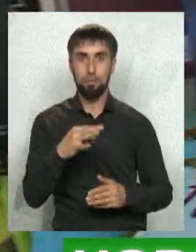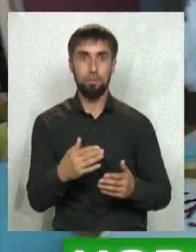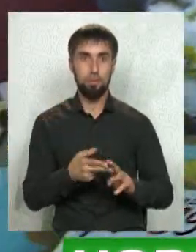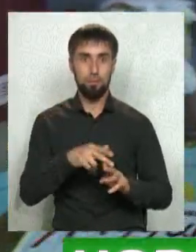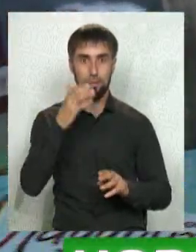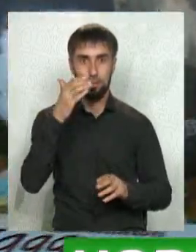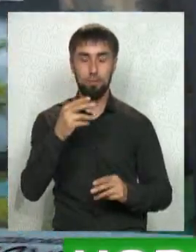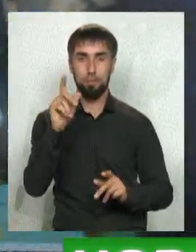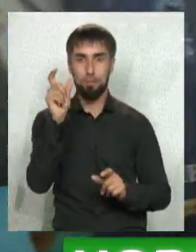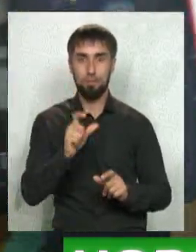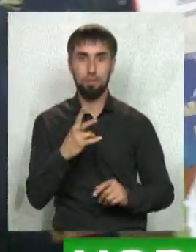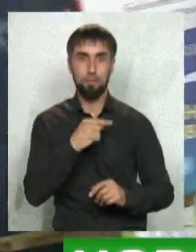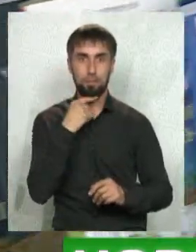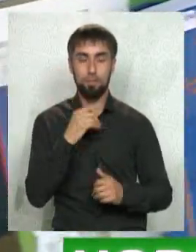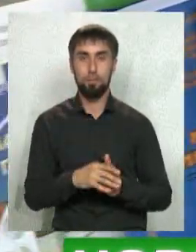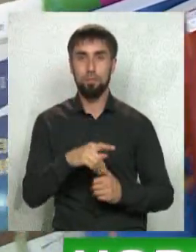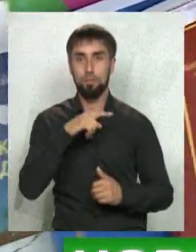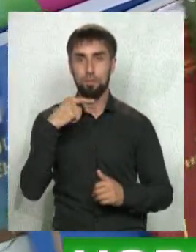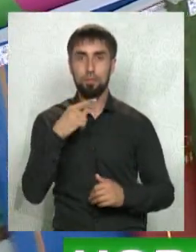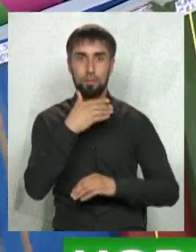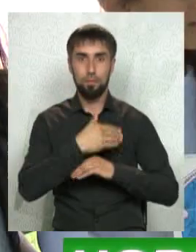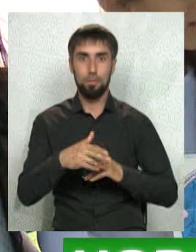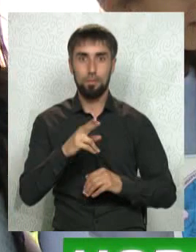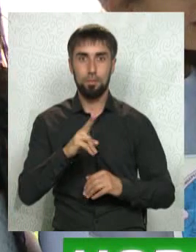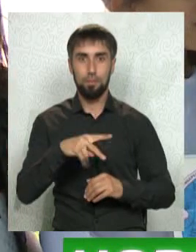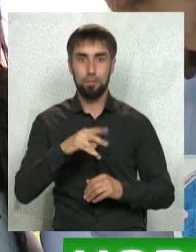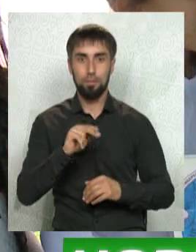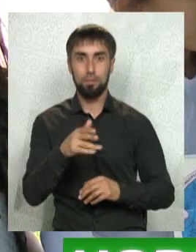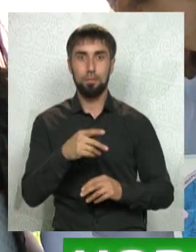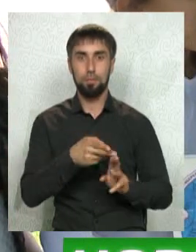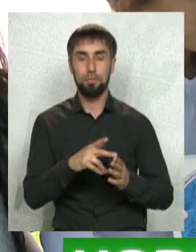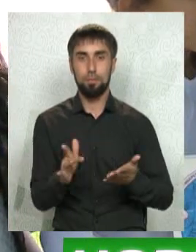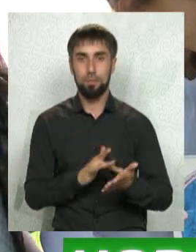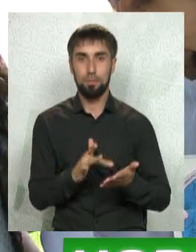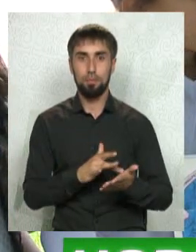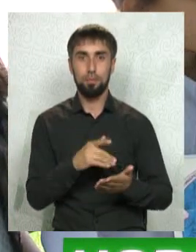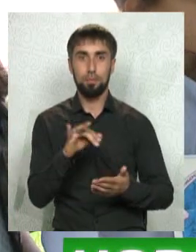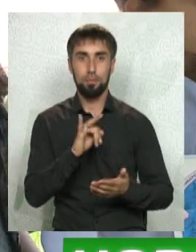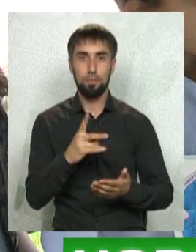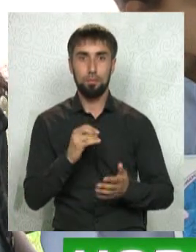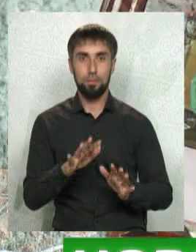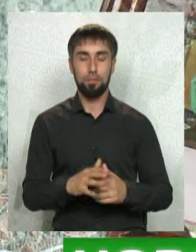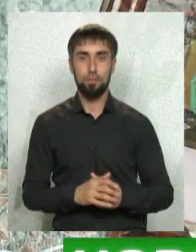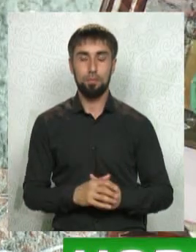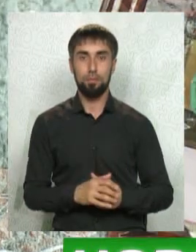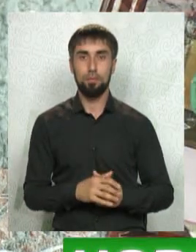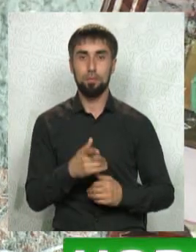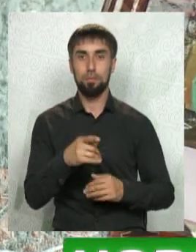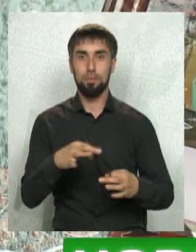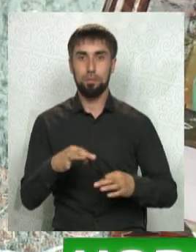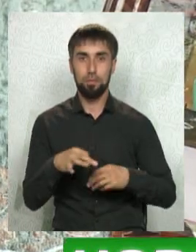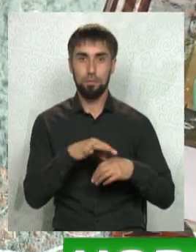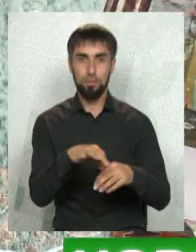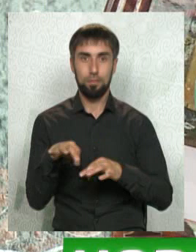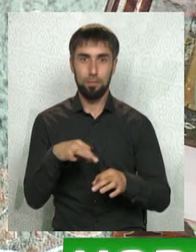научной. Стихотворения на ингушском, русская и зарубежная классика, книги по истории, краеведению и не только. В передвижной библиотеке